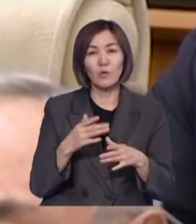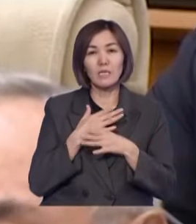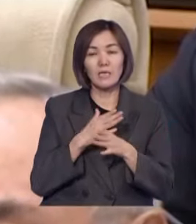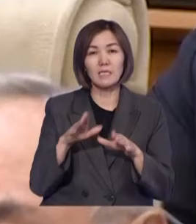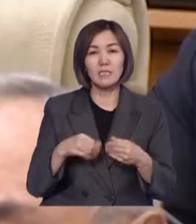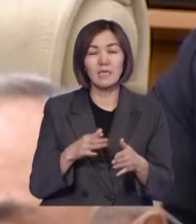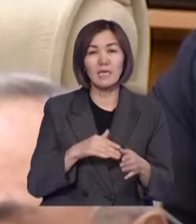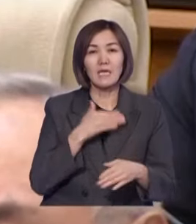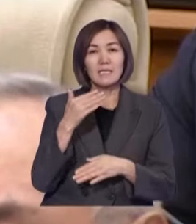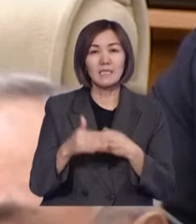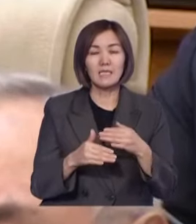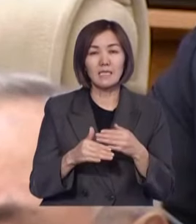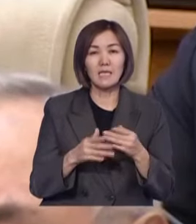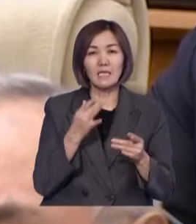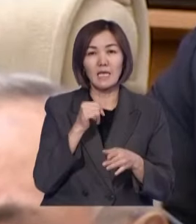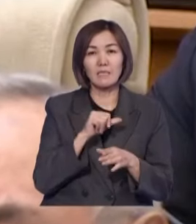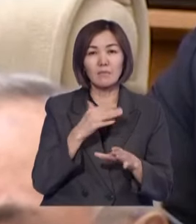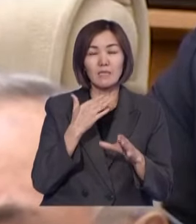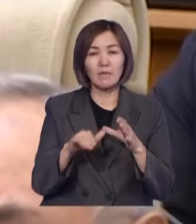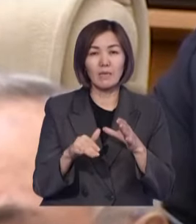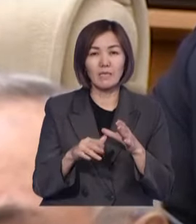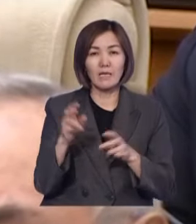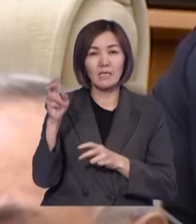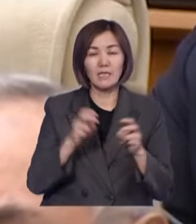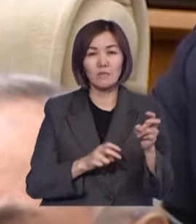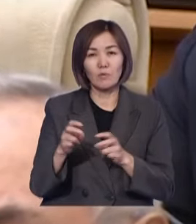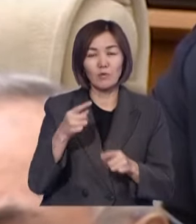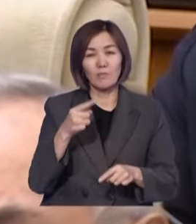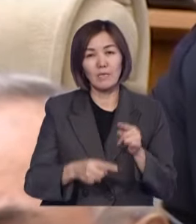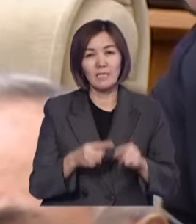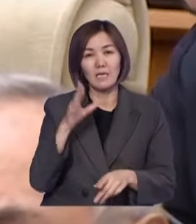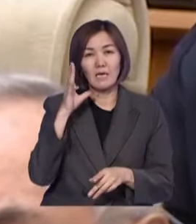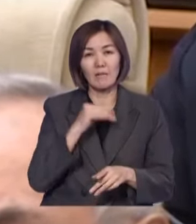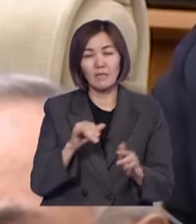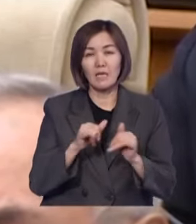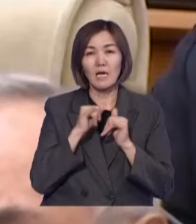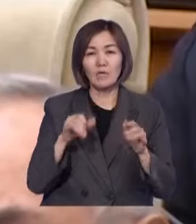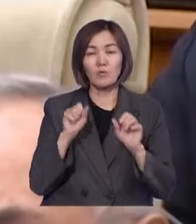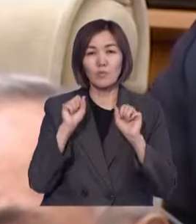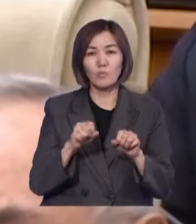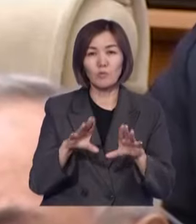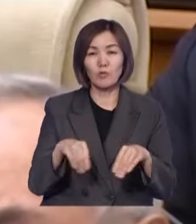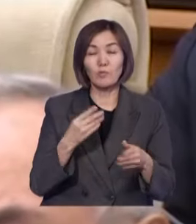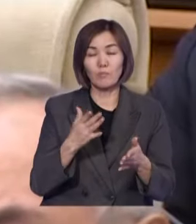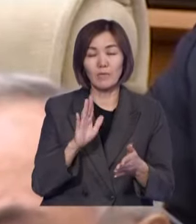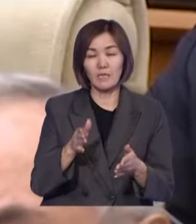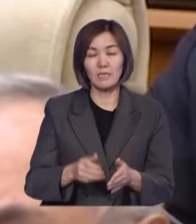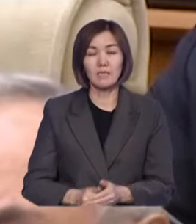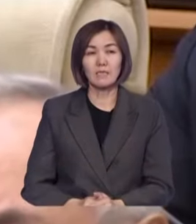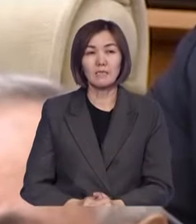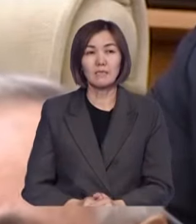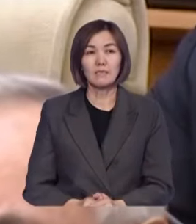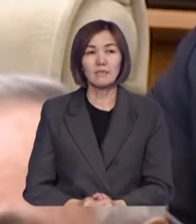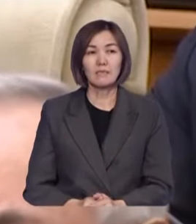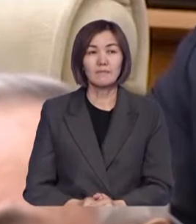негізі болады және сыртқы нарықтағы экспортқа бағдарланған кәсіпорындардың бәсекеге қабілеттілігін арттыруға